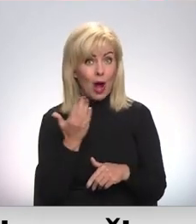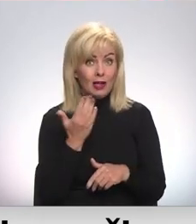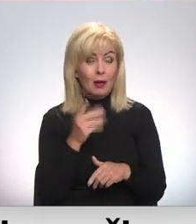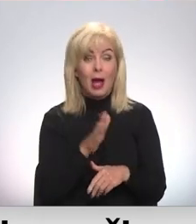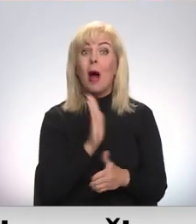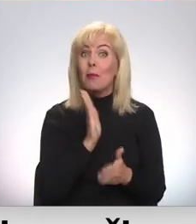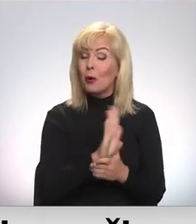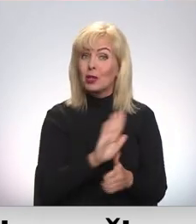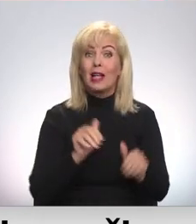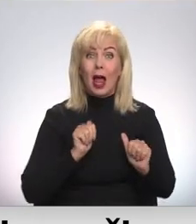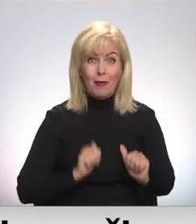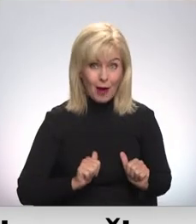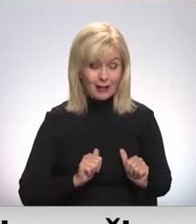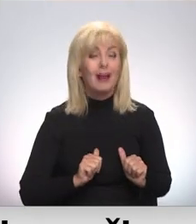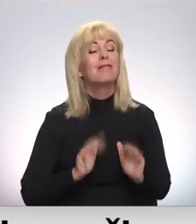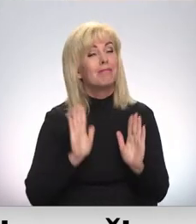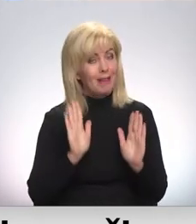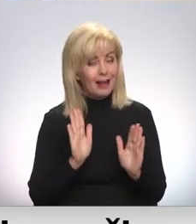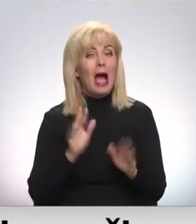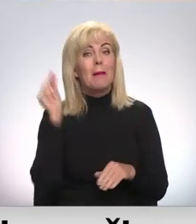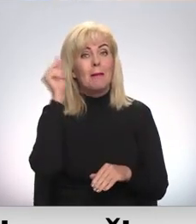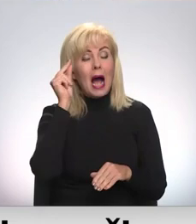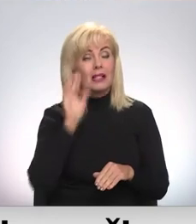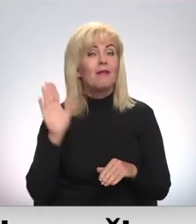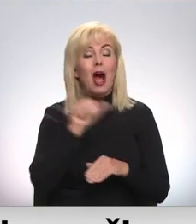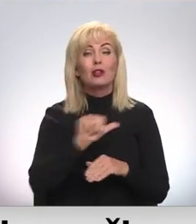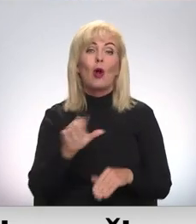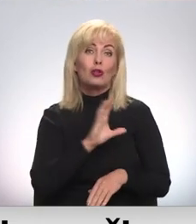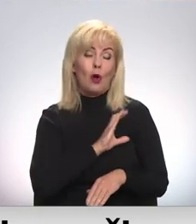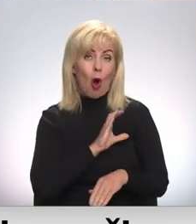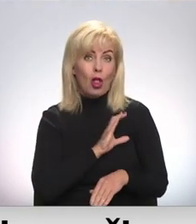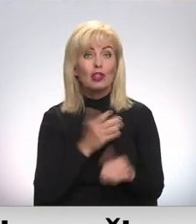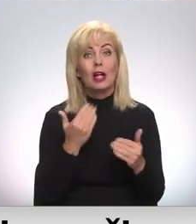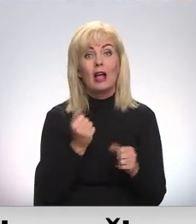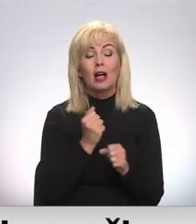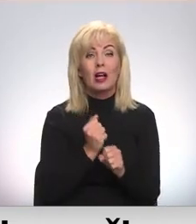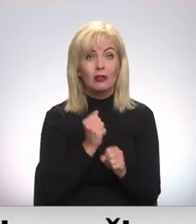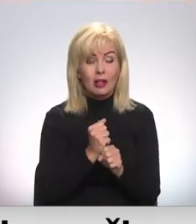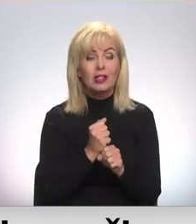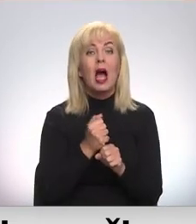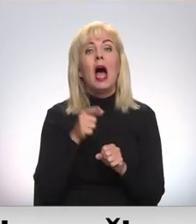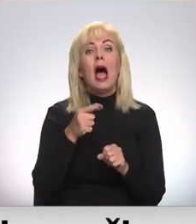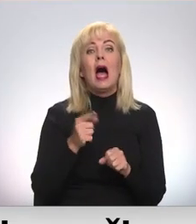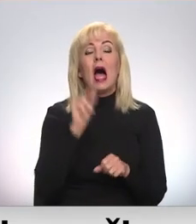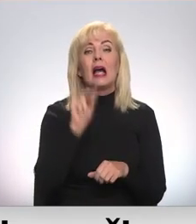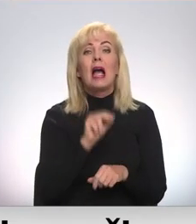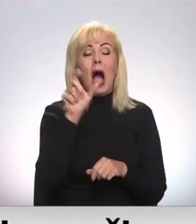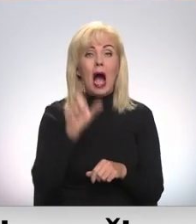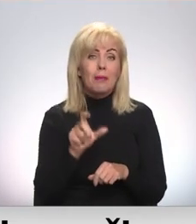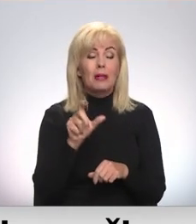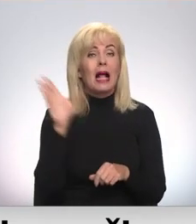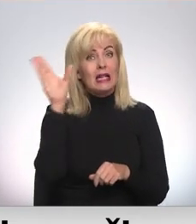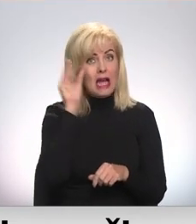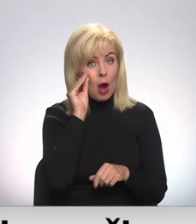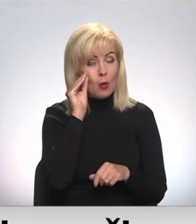kāds nagūdīgs, nu tad es jau atklūšu. Mācībās valsts robežsardzes koledžā gan tagad darbā Grebņevā jaunā kaprāla priecājas, ka iegūsi